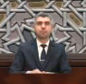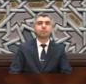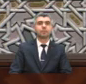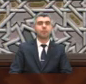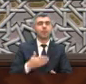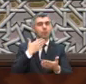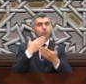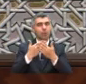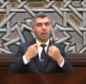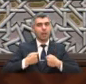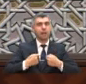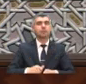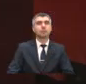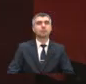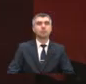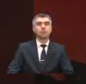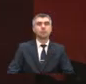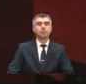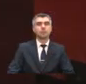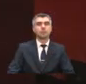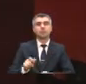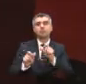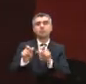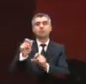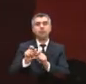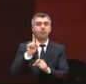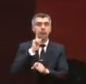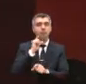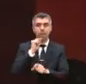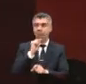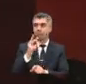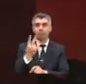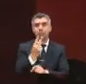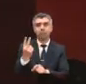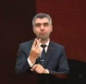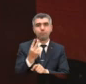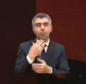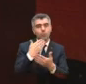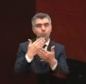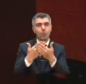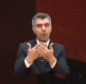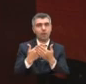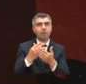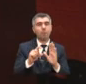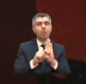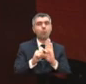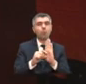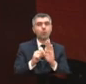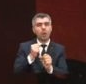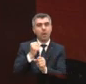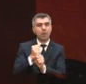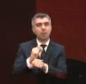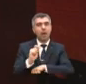شكرا سيد الرئيس، شكرا سيدة النائبة سيد النائب على إثارة هذا الموضوع المتعلق بالتشغيل في المجال